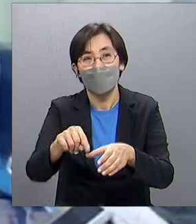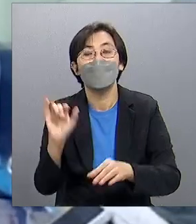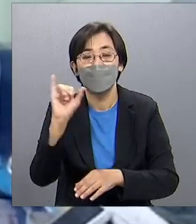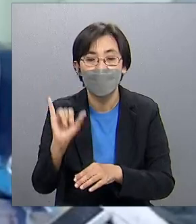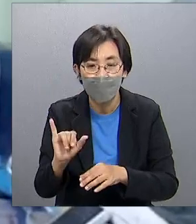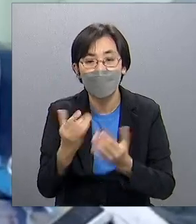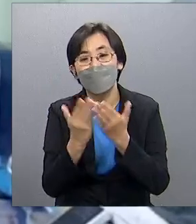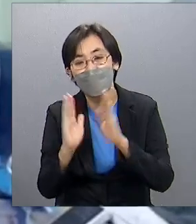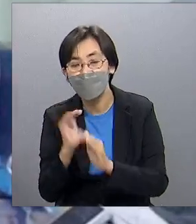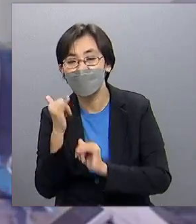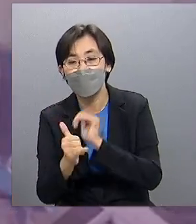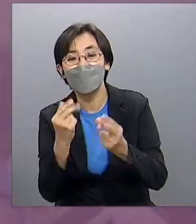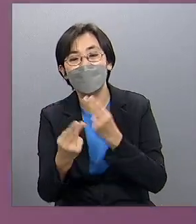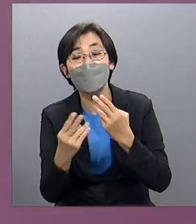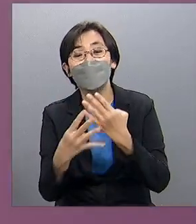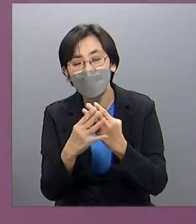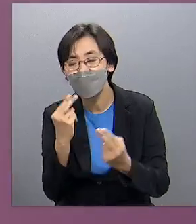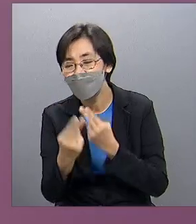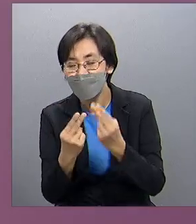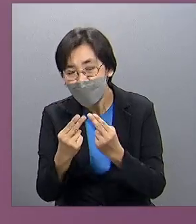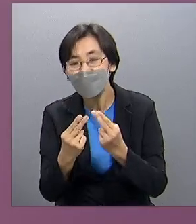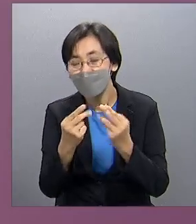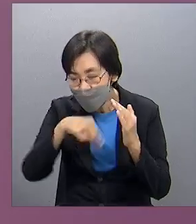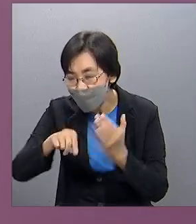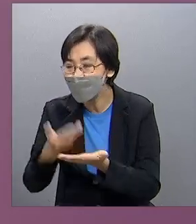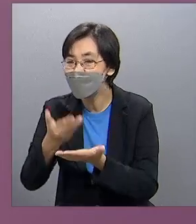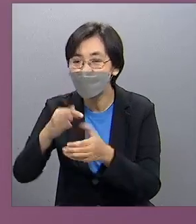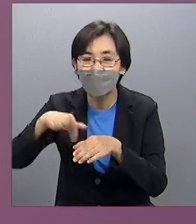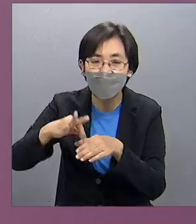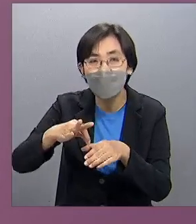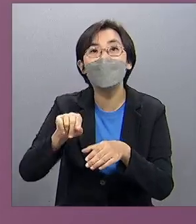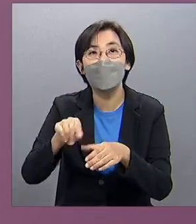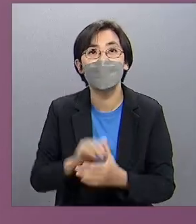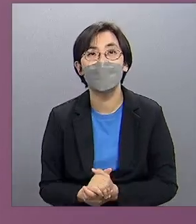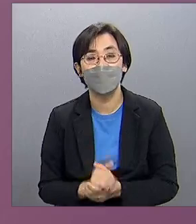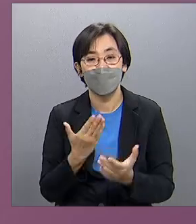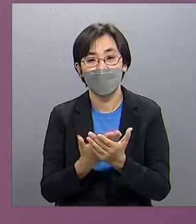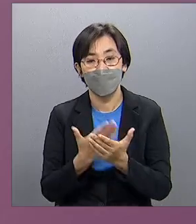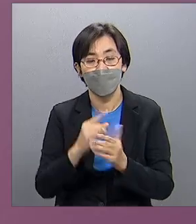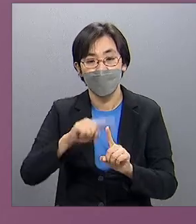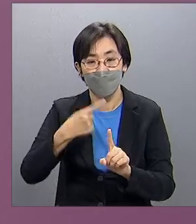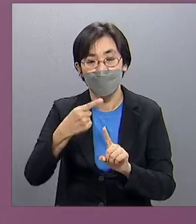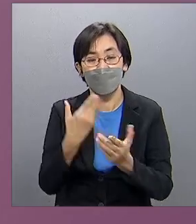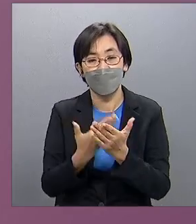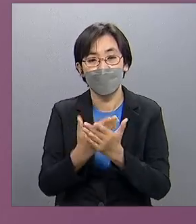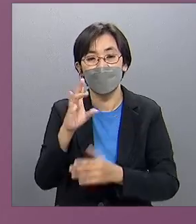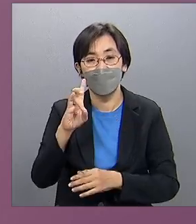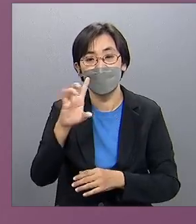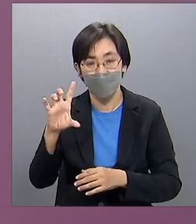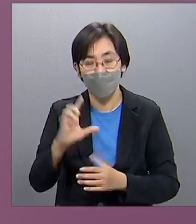ผู้ต้องโทษจำนวนมากนะคะก็คือจะได้รับการจัดสรรก็คือ700บาทต่อเดือนค่ะส่วน